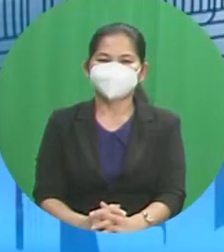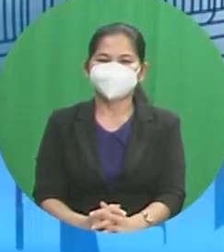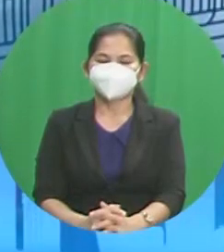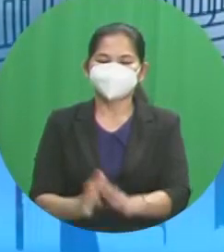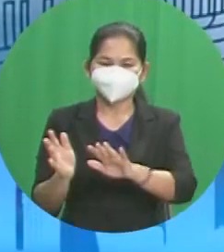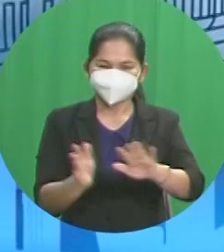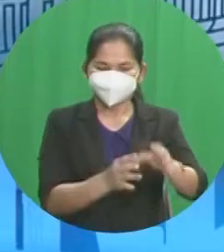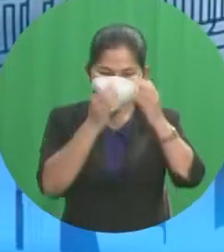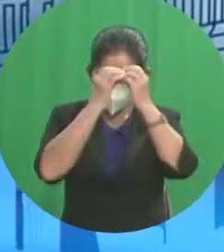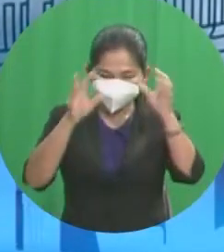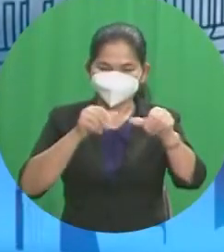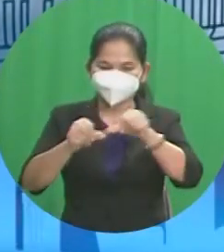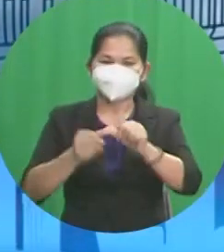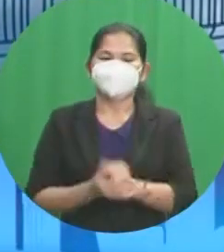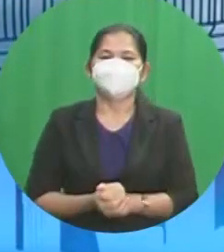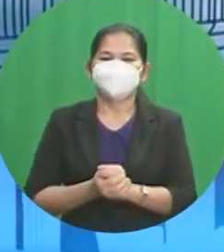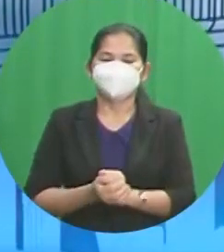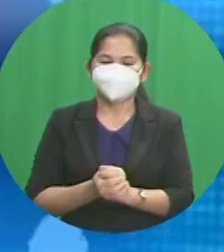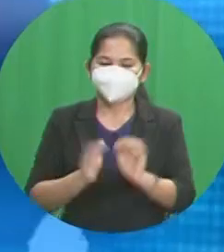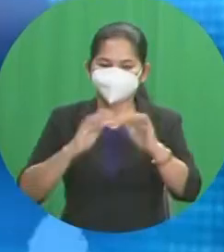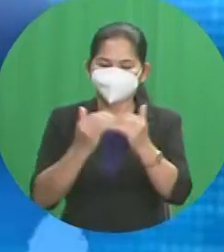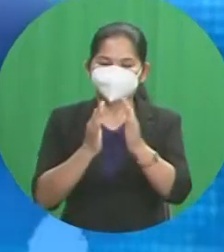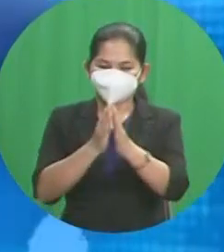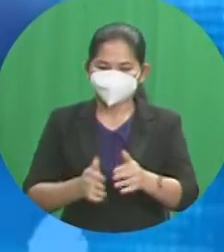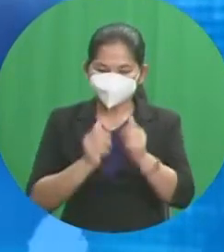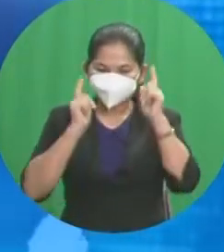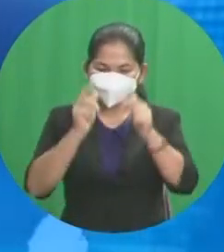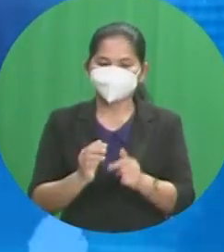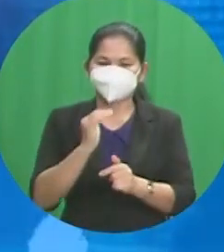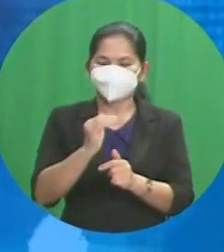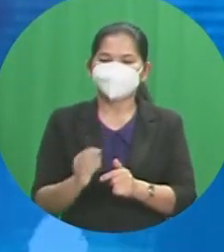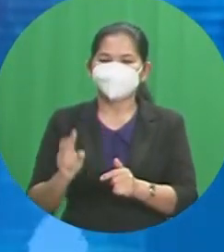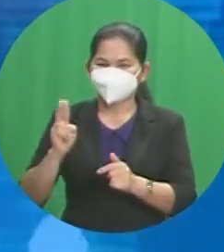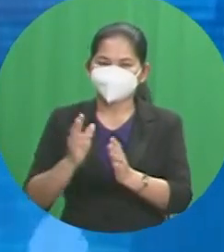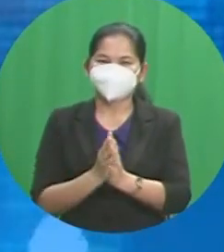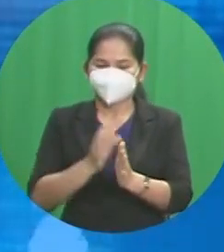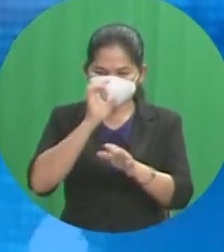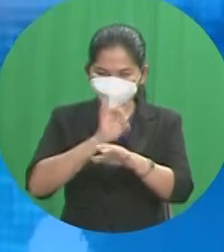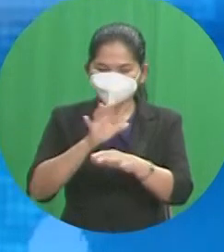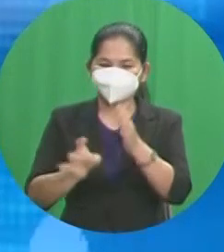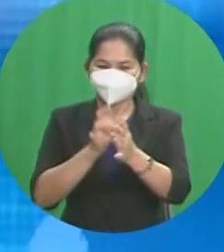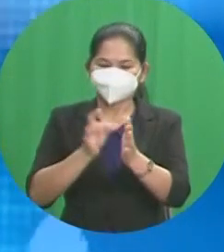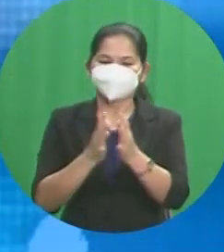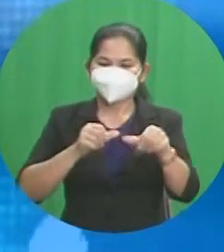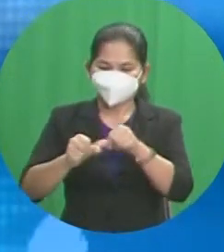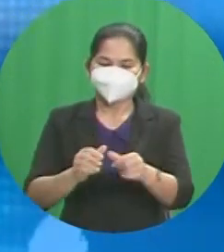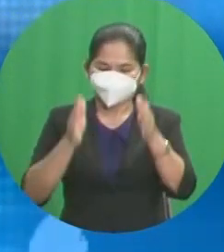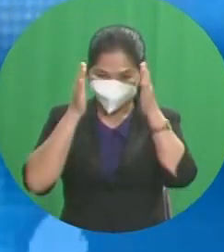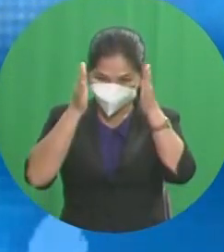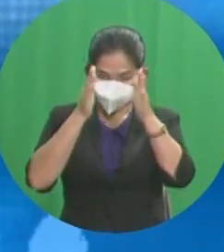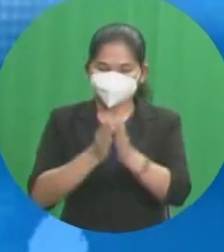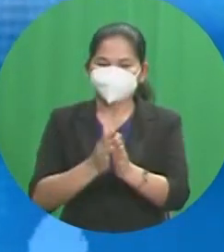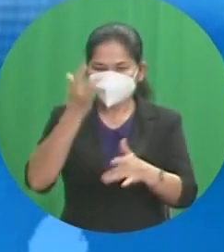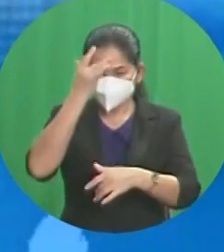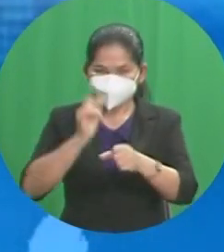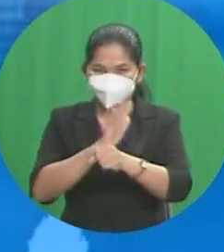ដោយឡែកសម្រាប់ព័ត៌មានជាបន្តទៅទៀតនេះគឺសមាជិករដ្ឋសភាអាយ៉ដាំសុសមូសិនក្រានរំលឹកដល់ប្រជាពលរដ្ឋបន្តប្រុងប្រយ័ត្នចំពោះជំ